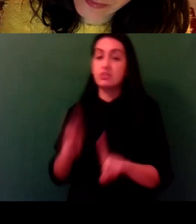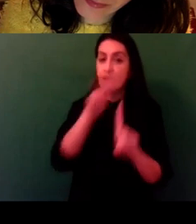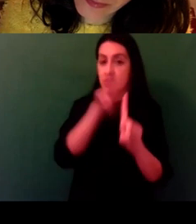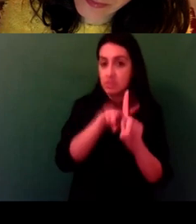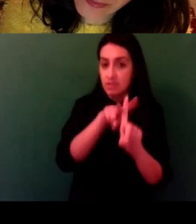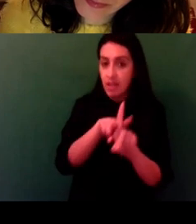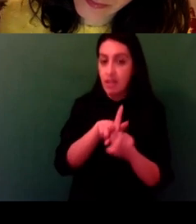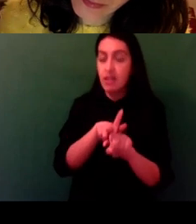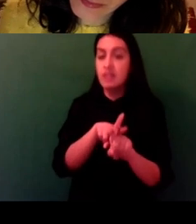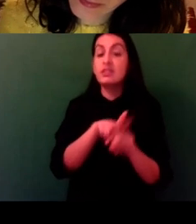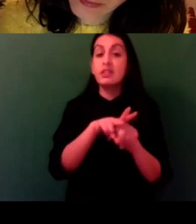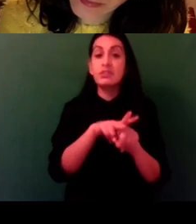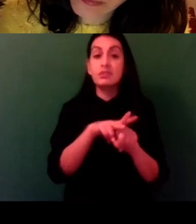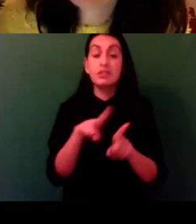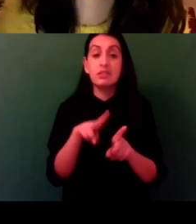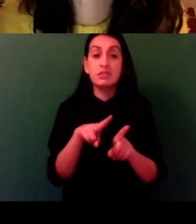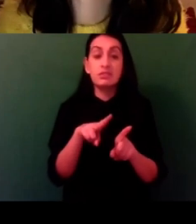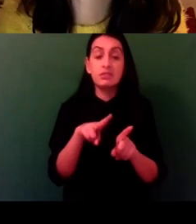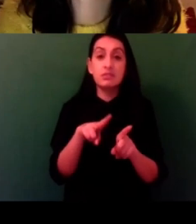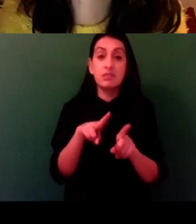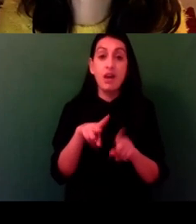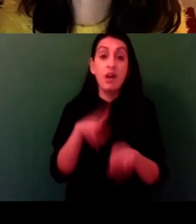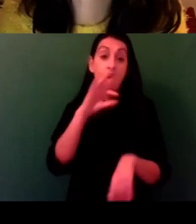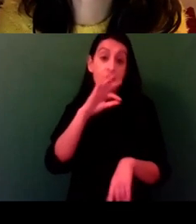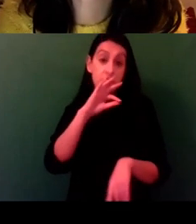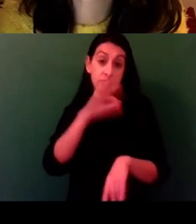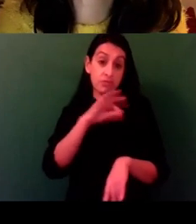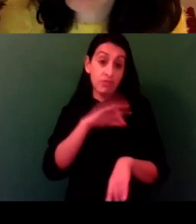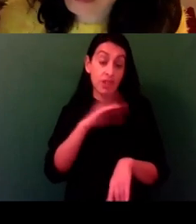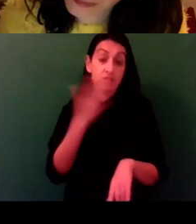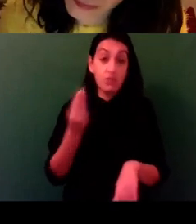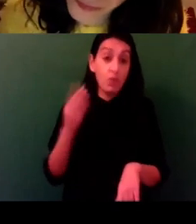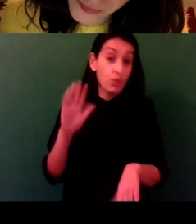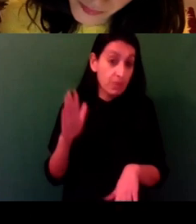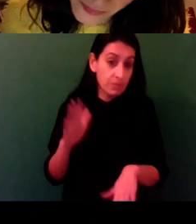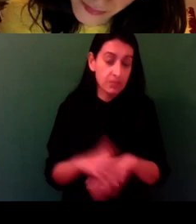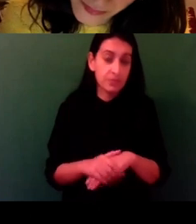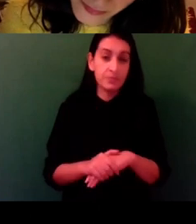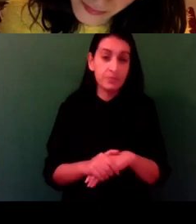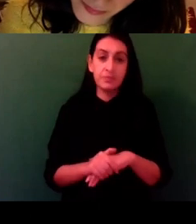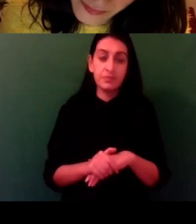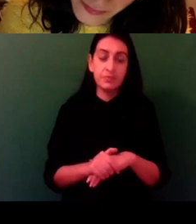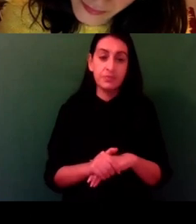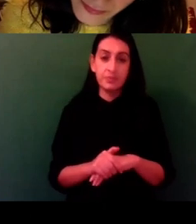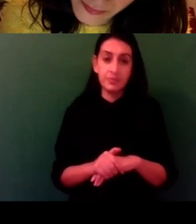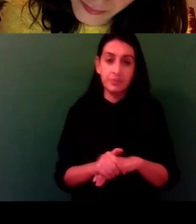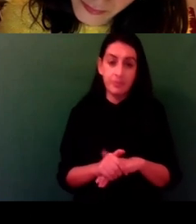katkıda bulunmakla katılım çok böyle hassas bir dengede yaşıyor. Peki bunu söylemiş